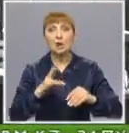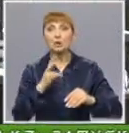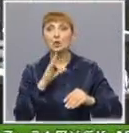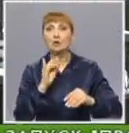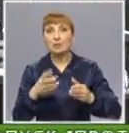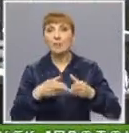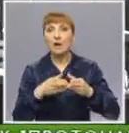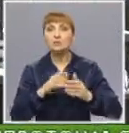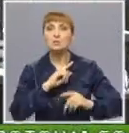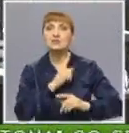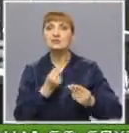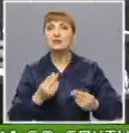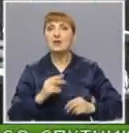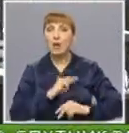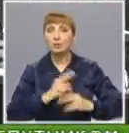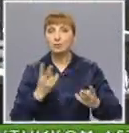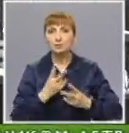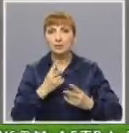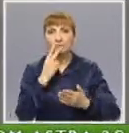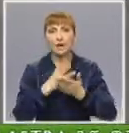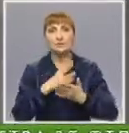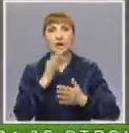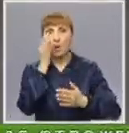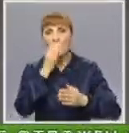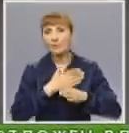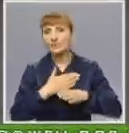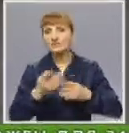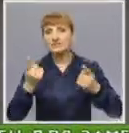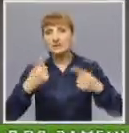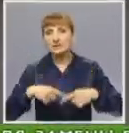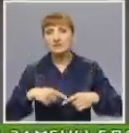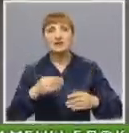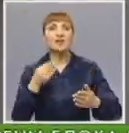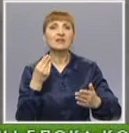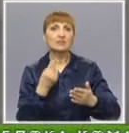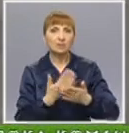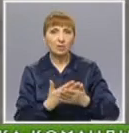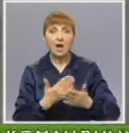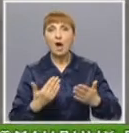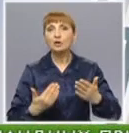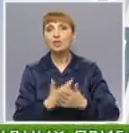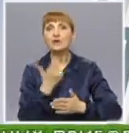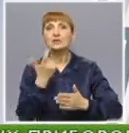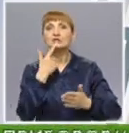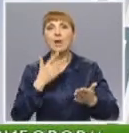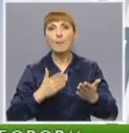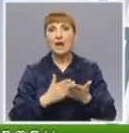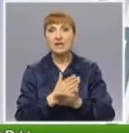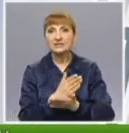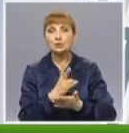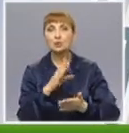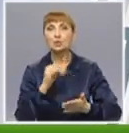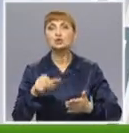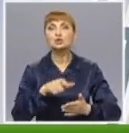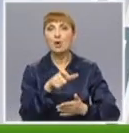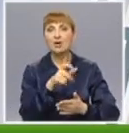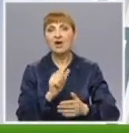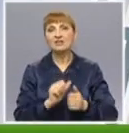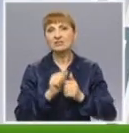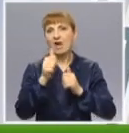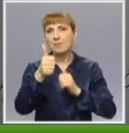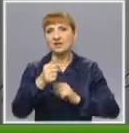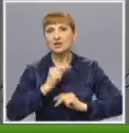нужно усилить работу. Как показывает опыт, последствия кризиса обходятся дороже, а новая экономическая политика Нур-Лыжол – работа на